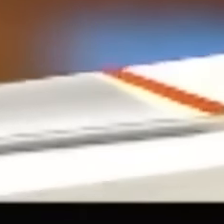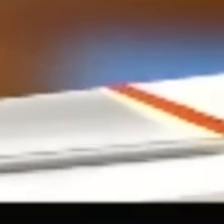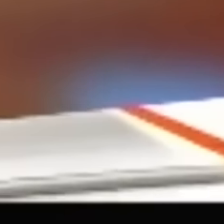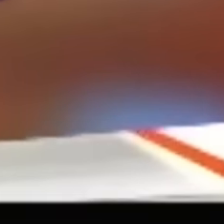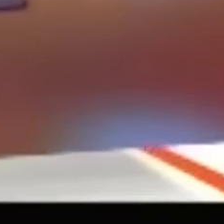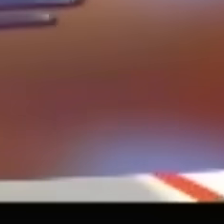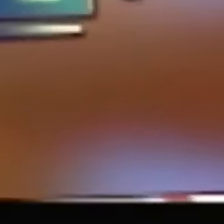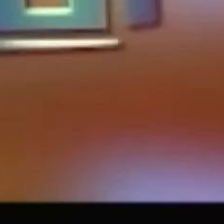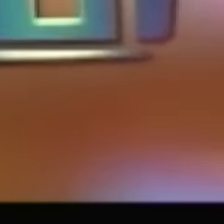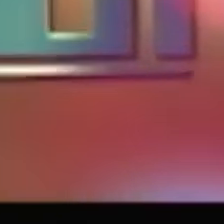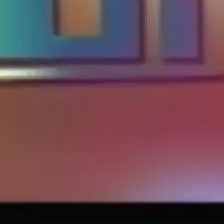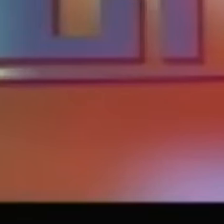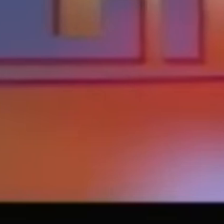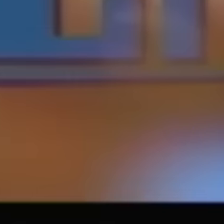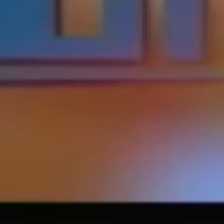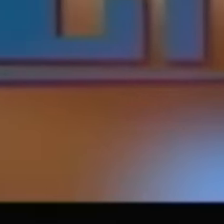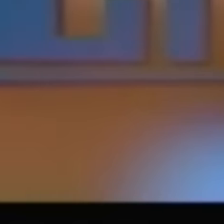معانا